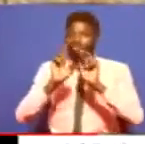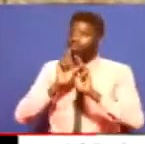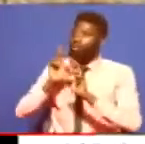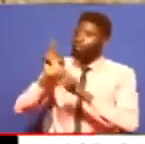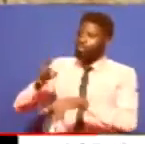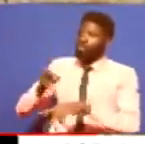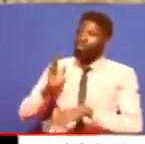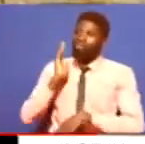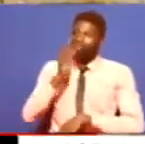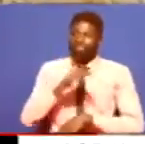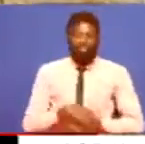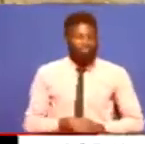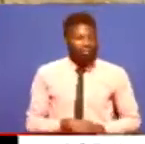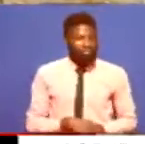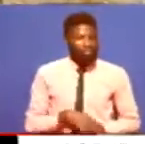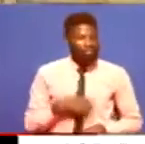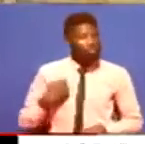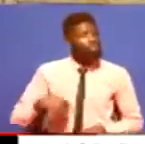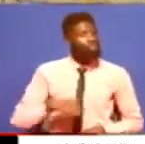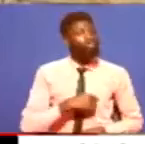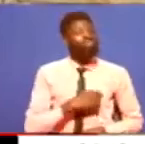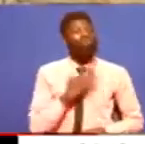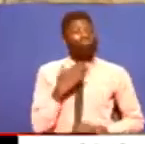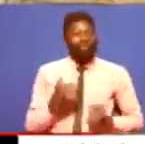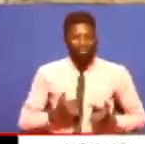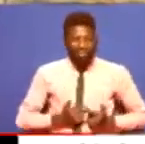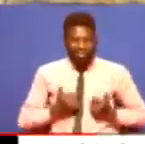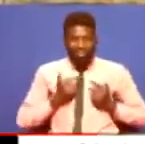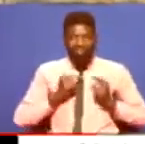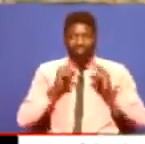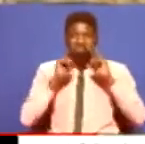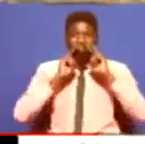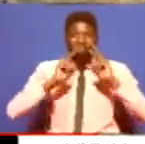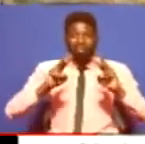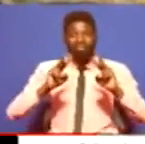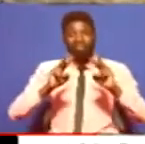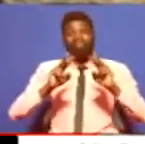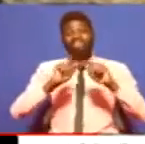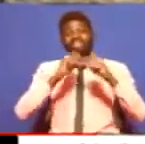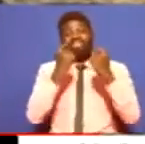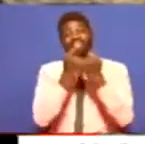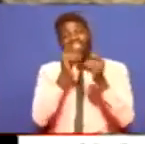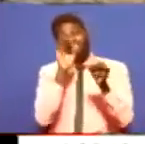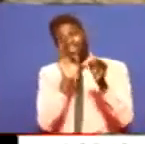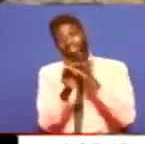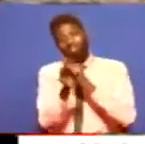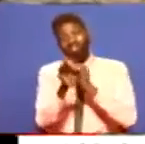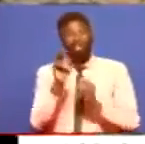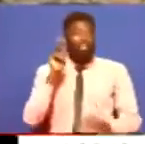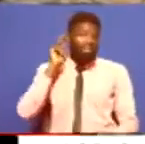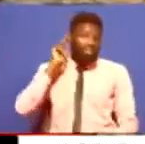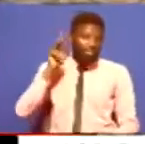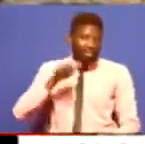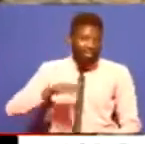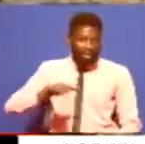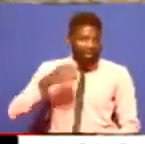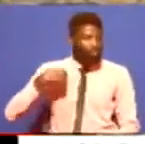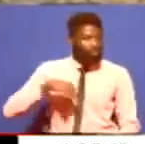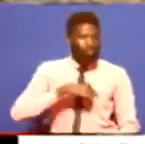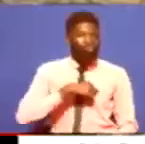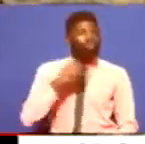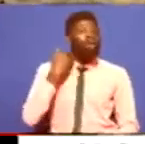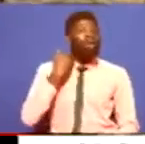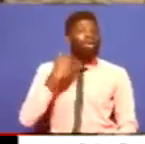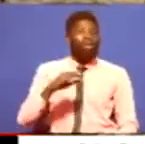Tunataka tukae na amani, hatutaki mambo ya uchochezi au mambo ya ukabila, hatutaki hapa Kisii. Tunataka tufanye kampeni yetu vizuri